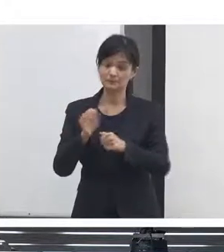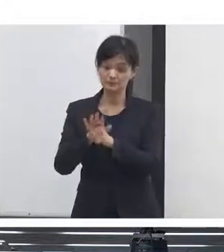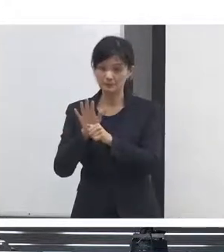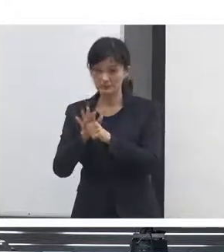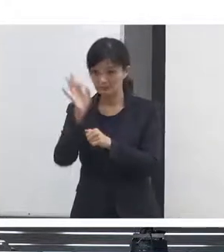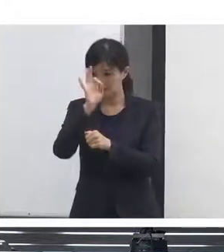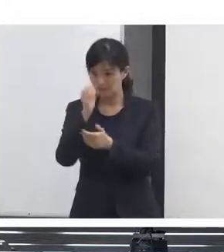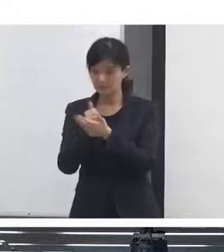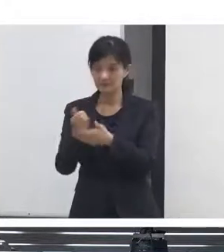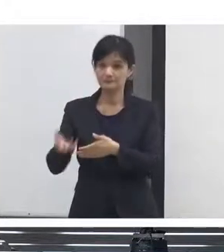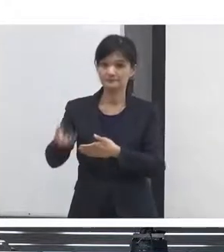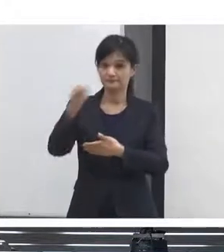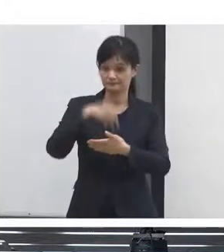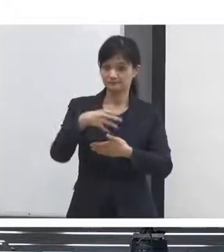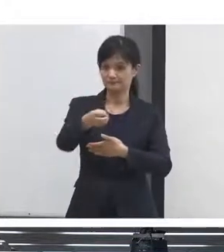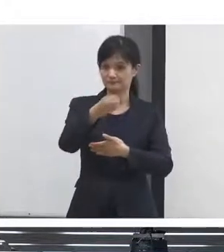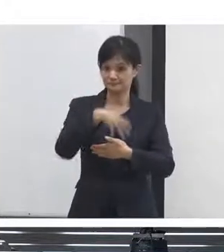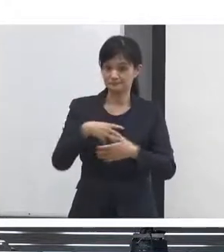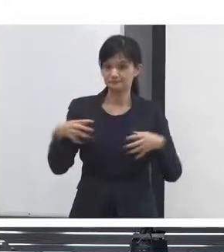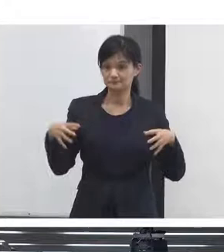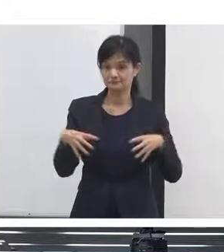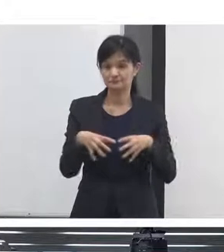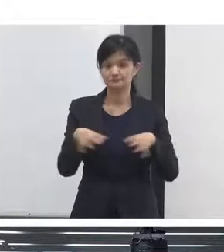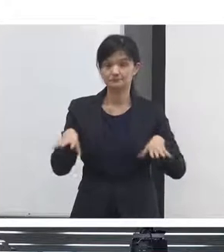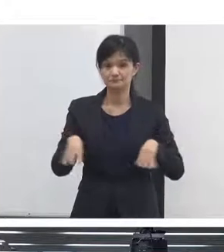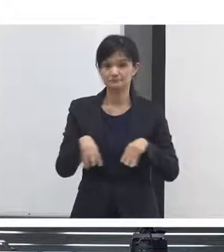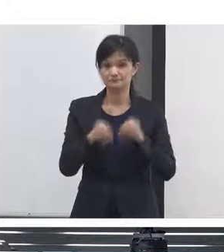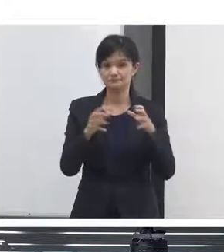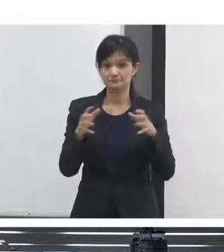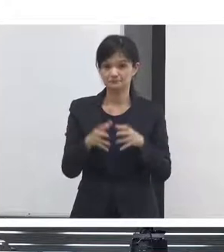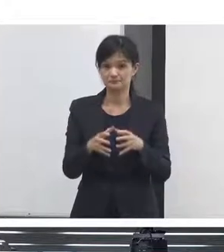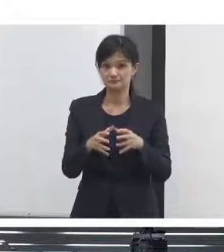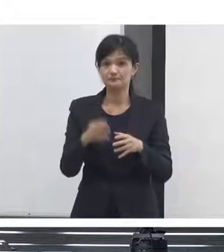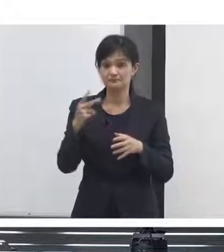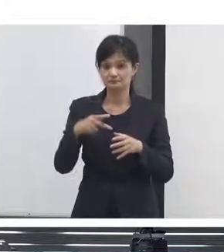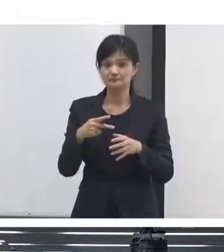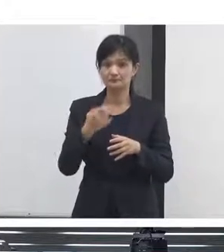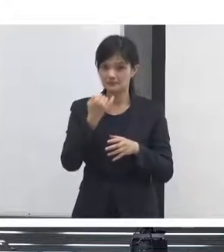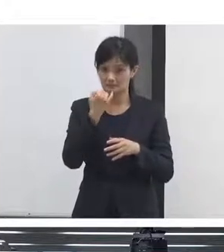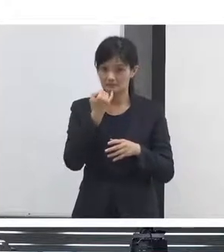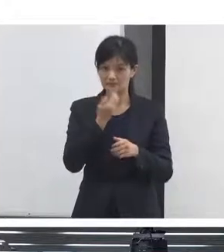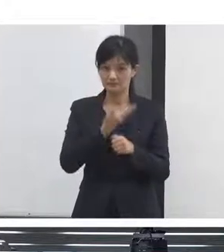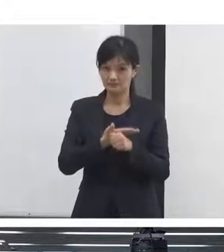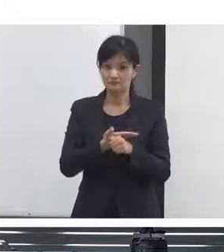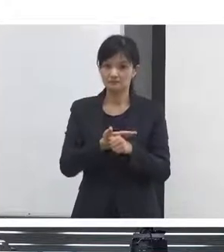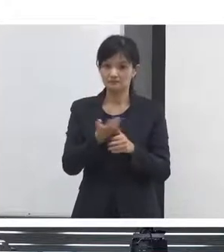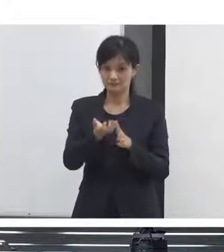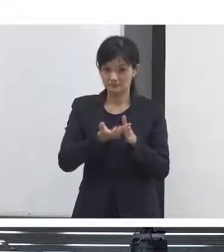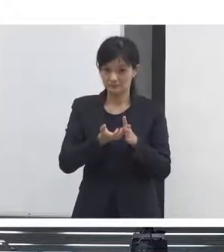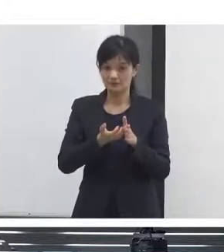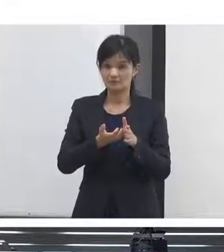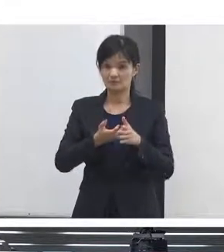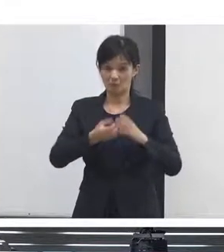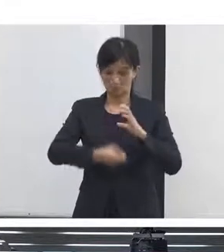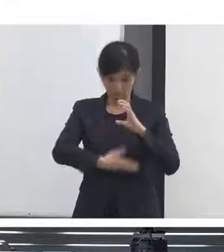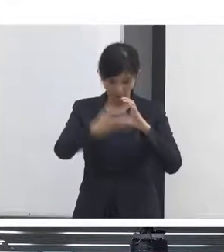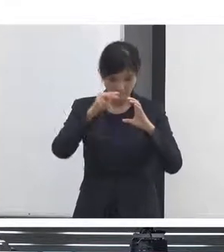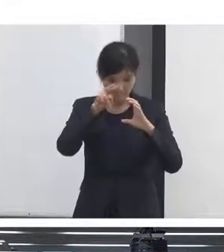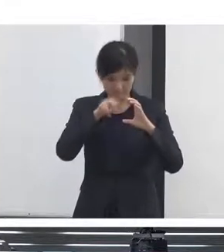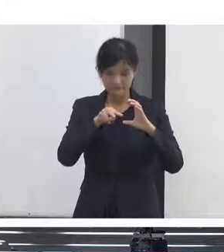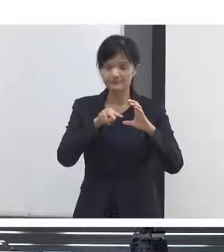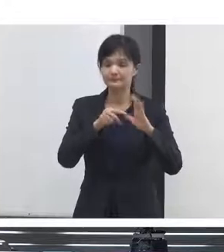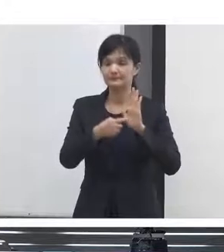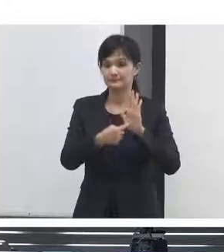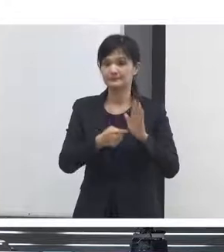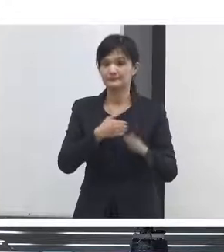在这个 browser 端这边呢，做一个资料的整合，然后使得它在前端的 HTML， 就是说在前端的部分呢做显示哦。那